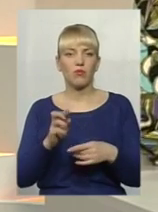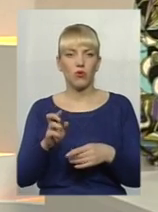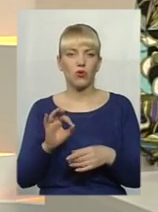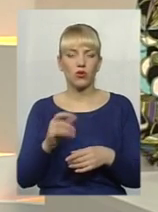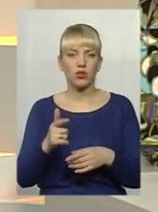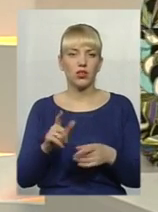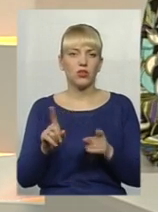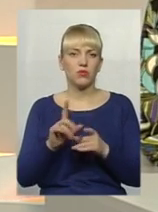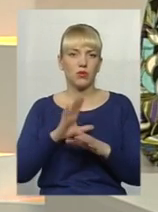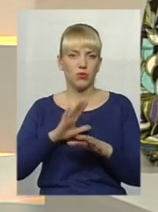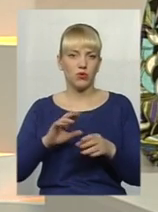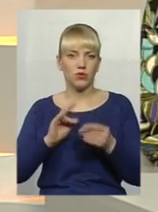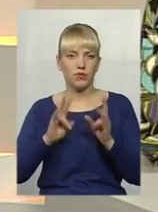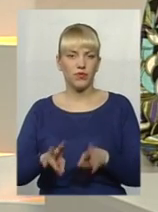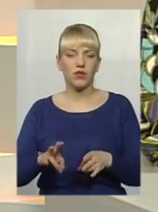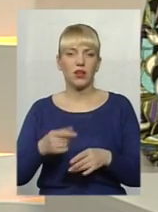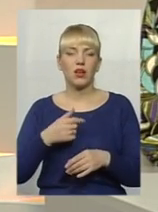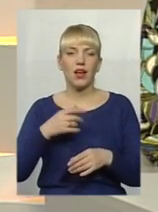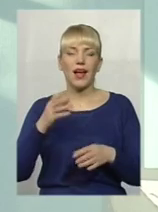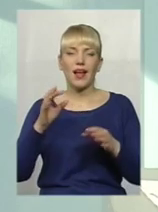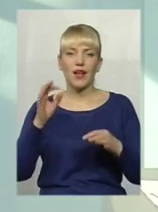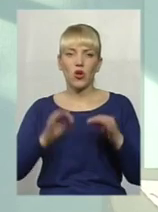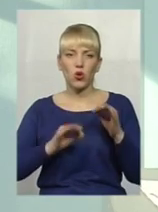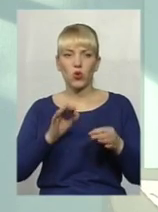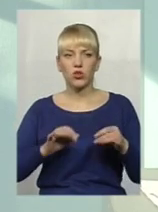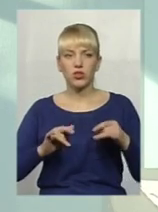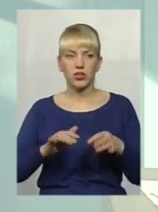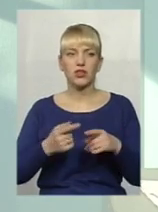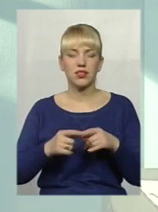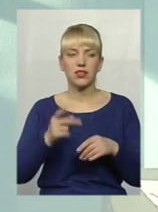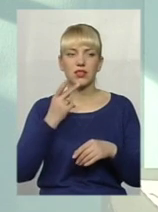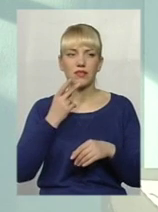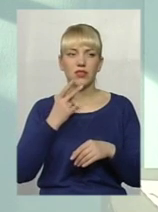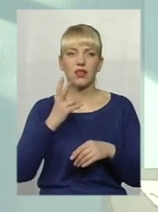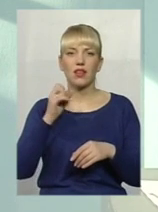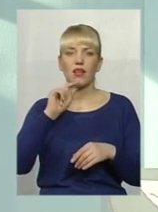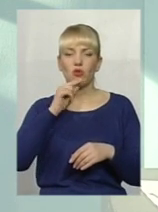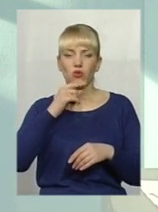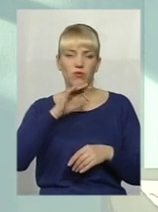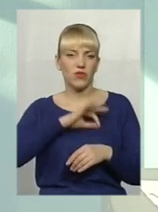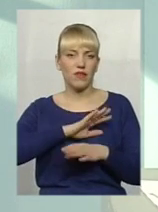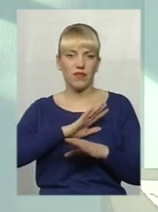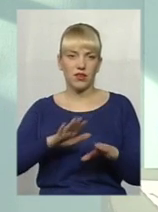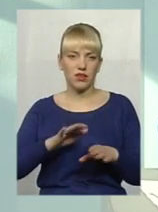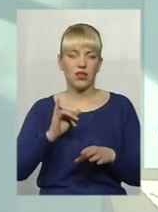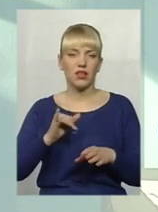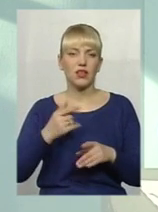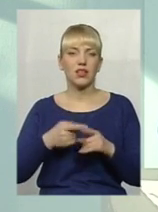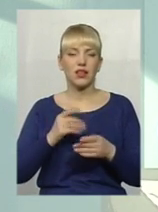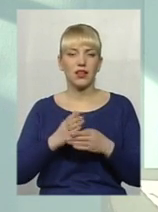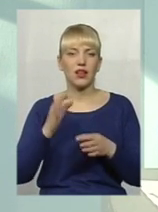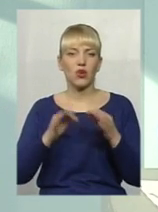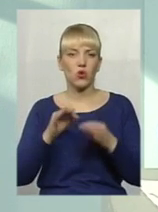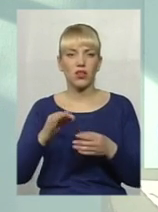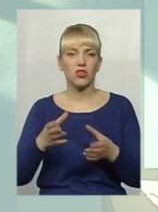разу? Ми знову ж таки говоримо про те, що екологічні заходи, вони майже завжди не економічно вигідні, але є екологічний ефект, і його